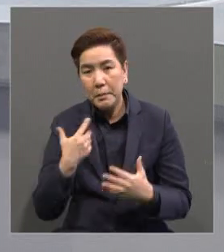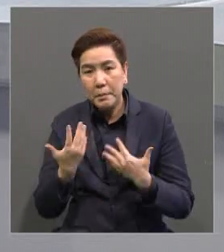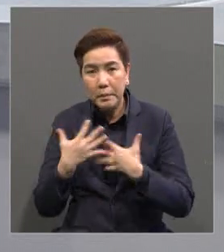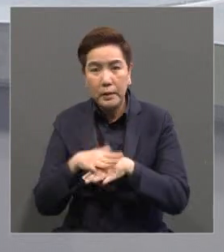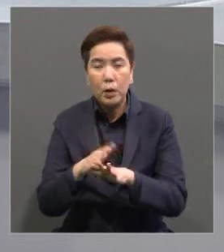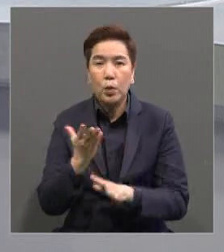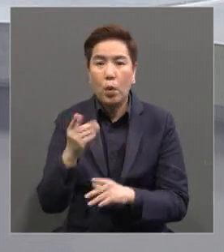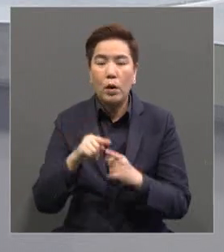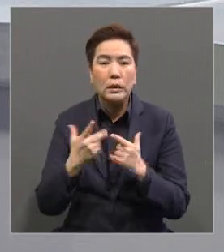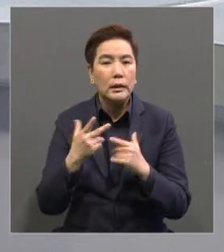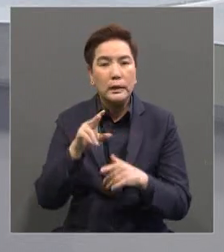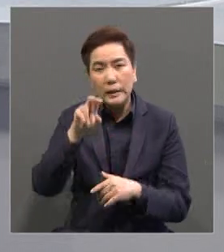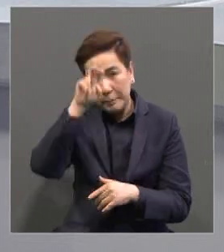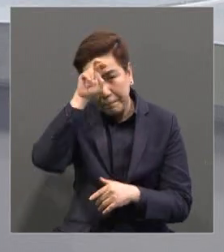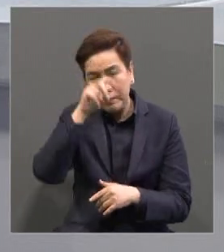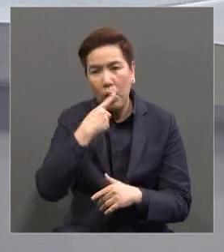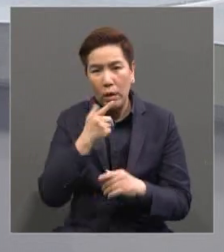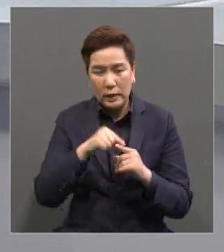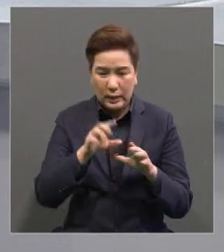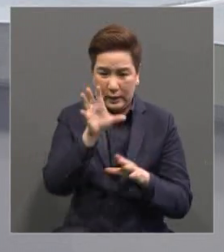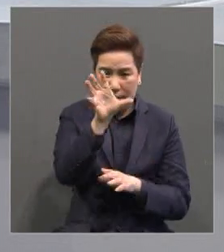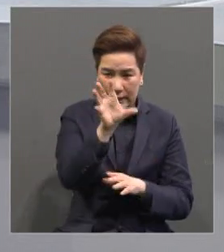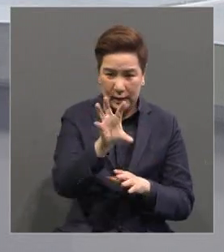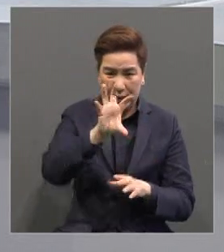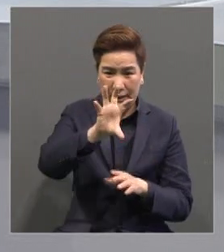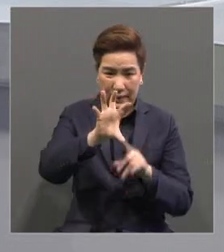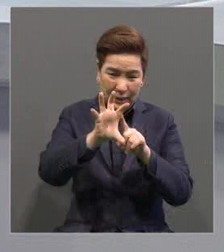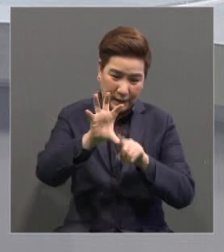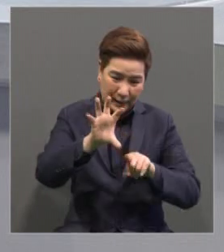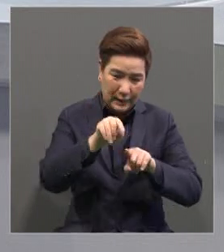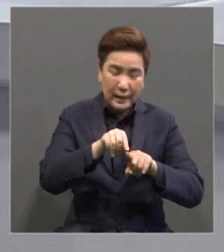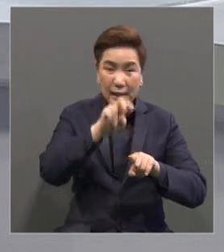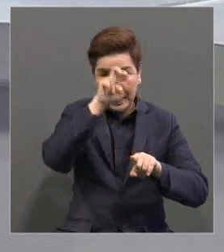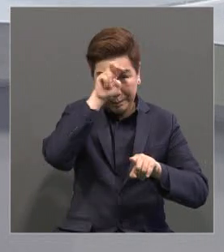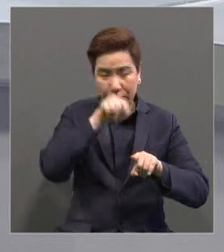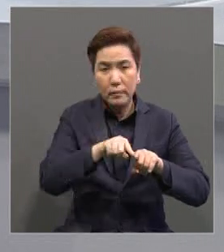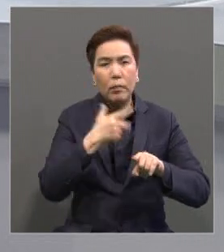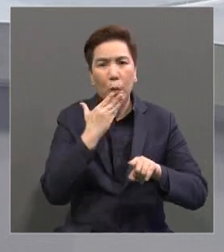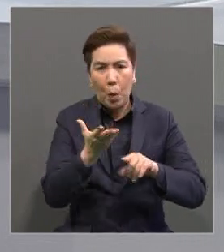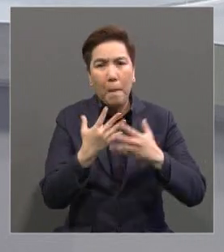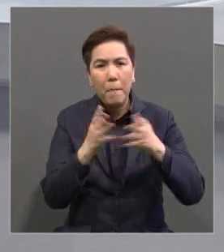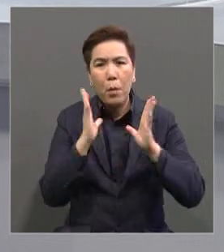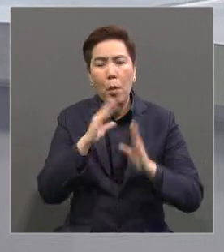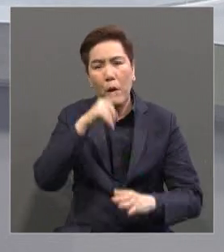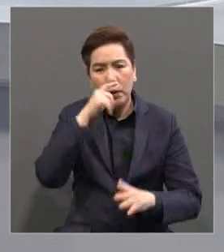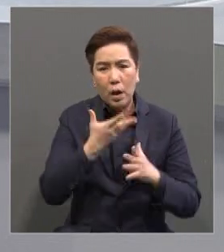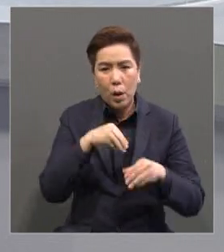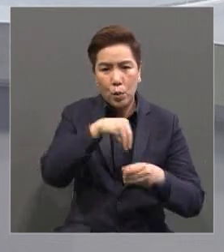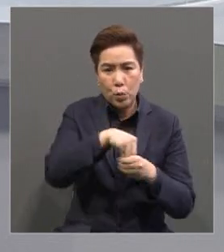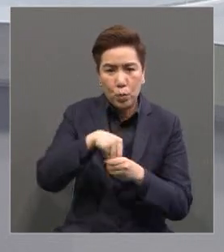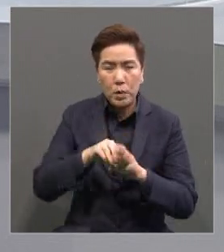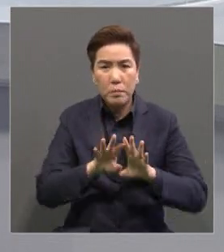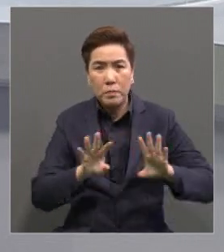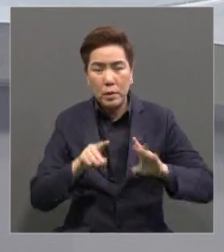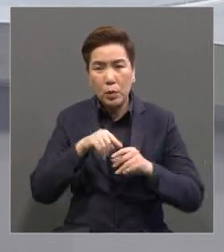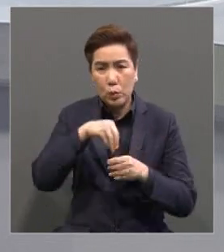ความร่วมมือจากทางอียิปต์อยู่เหมือนกันนะคะว่าที่ด่านราฟาในกรณีถ้าเกิดว่ามีการปล่อยตัวประกันคนไทยออกมาก็ขอให้เจ้าหน้าที่คนไทยเนี่ยไปอยู่ที่บริเ